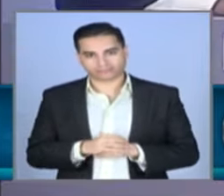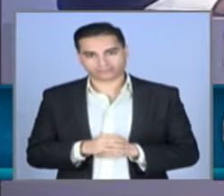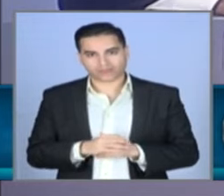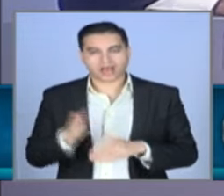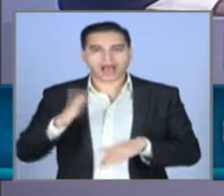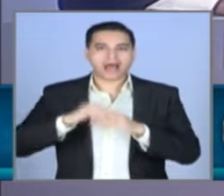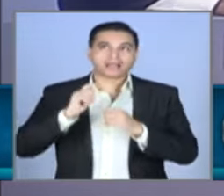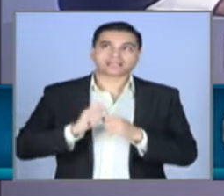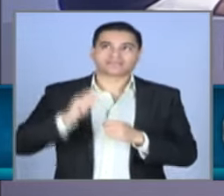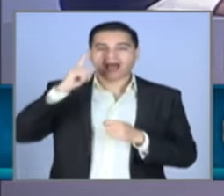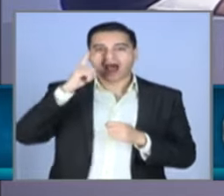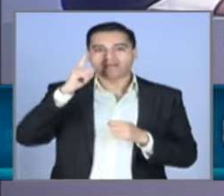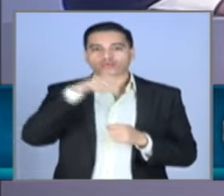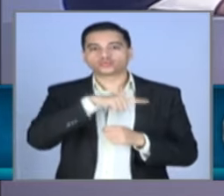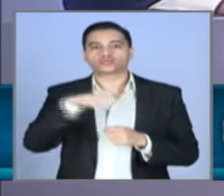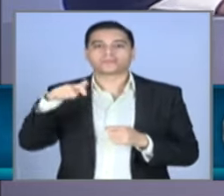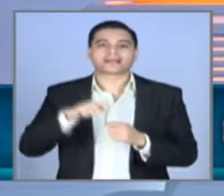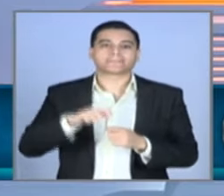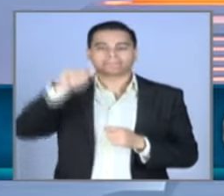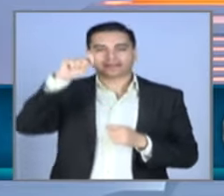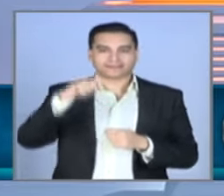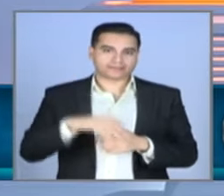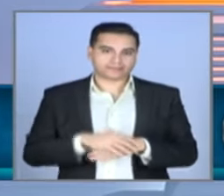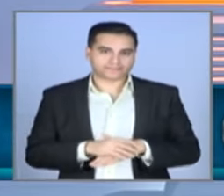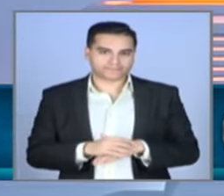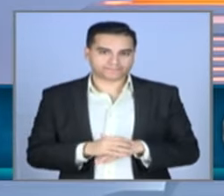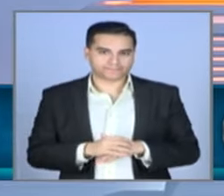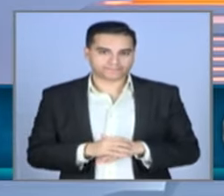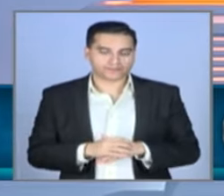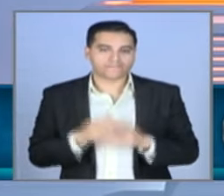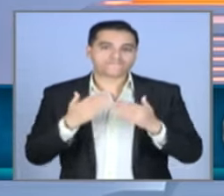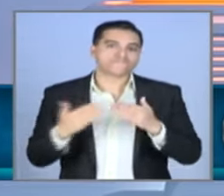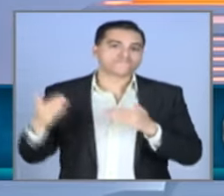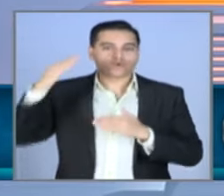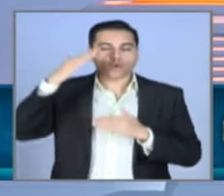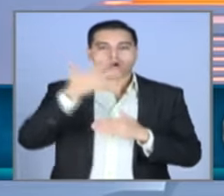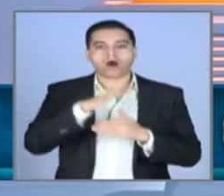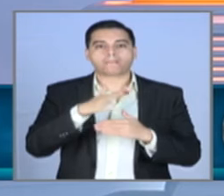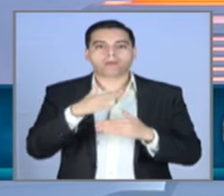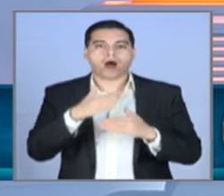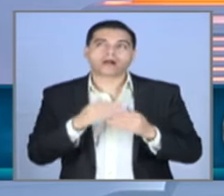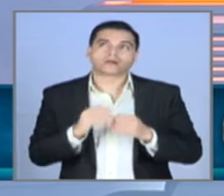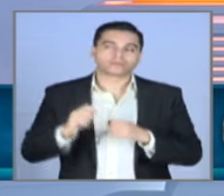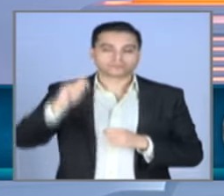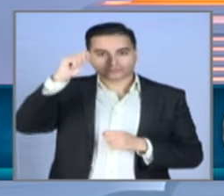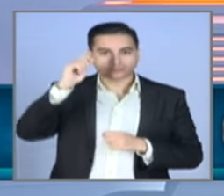على ارتفاع 1600 متر فوق مستوى سطح البحر،